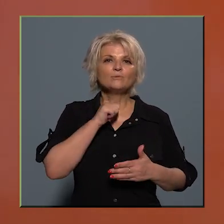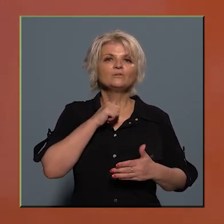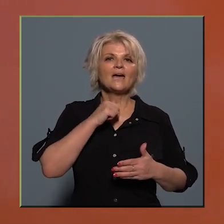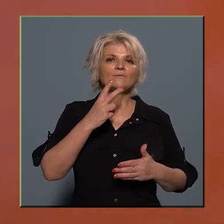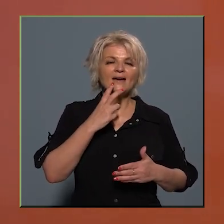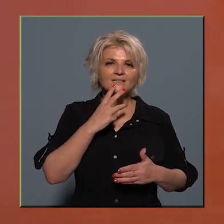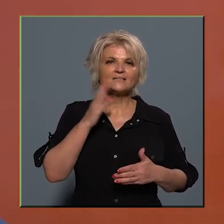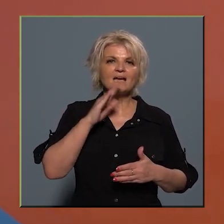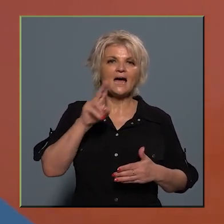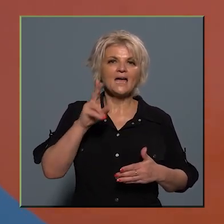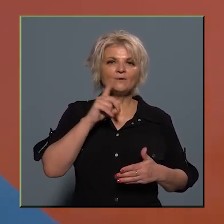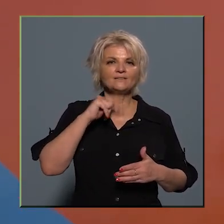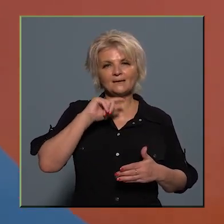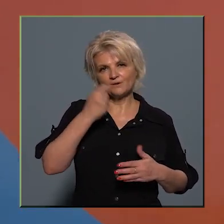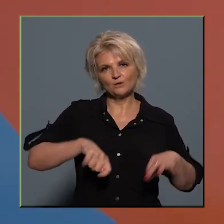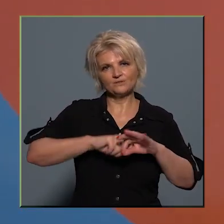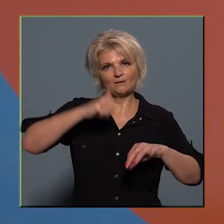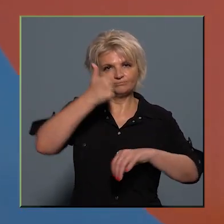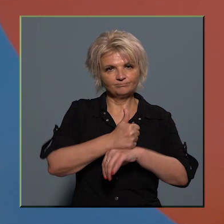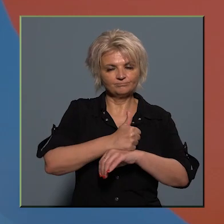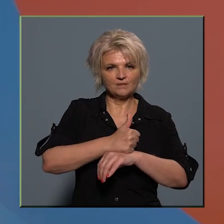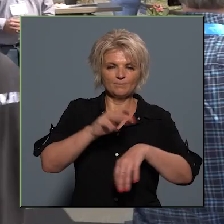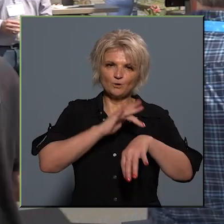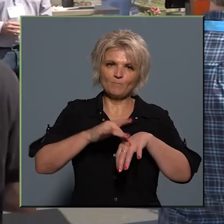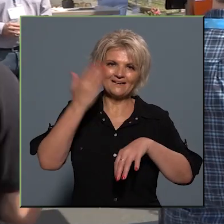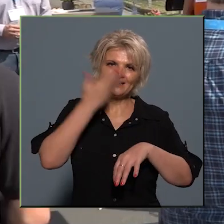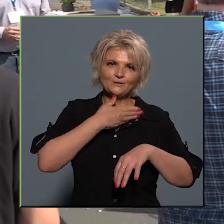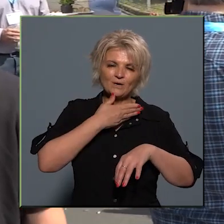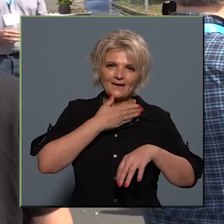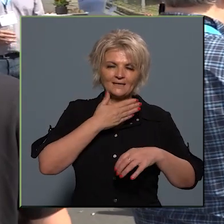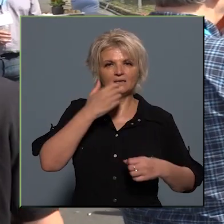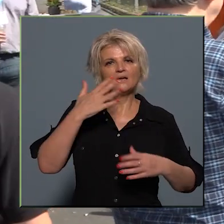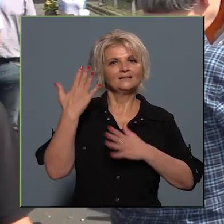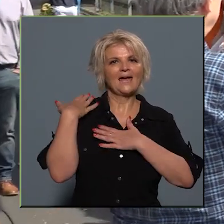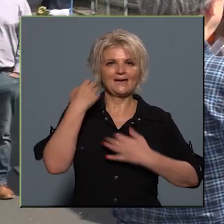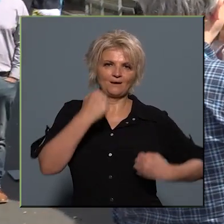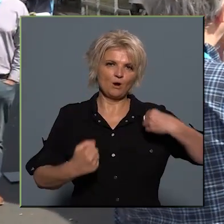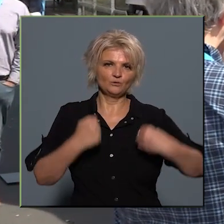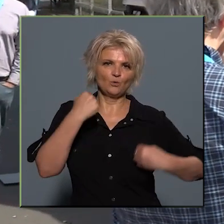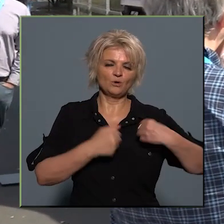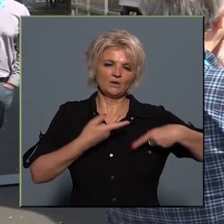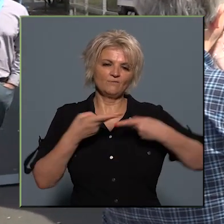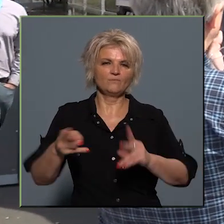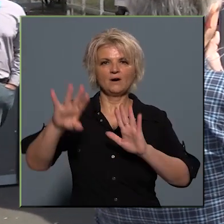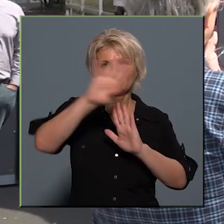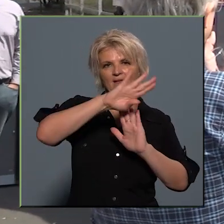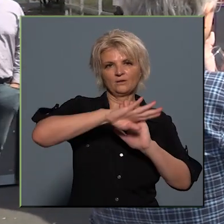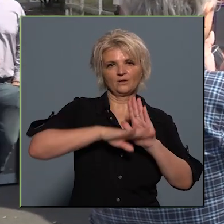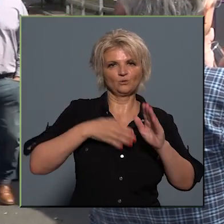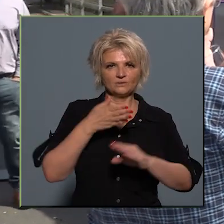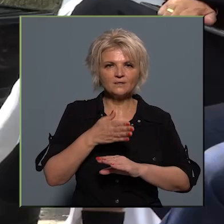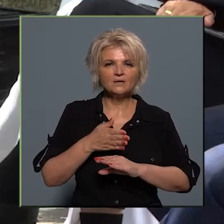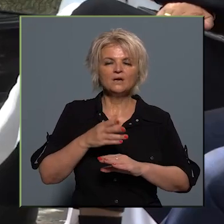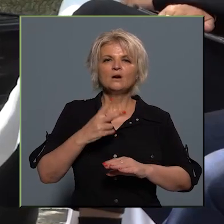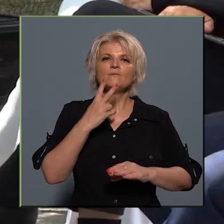Kft. Magyarországon elsőként tesztelt hidrogén meghajtású teherautót fuvar feladatok végrehajtására.